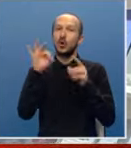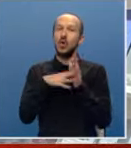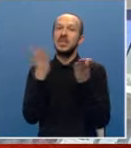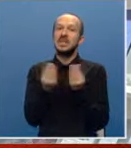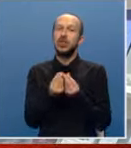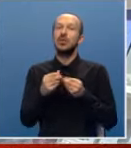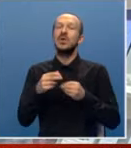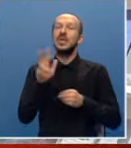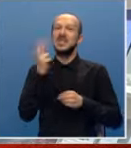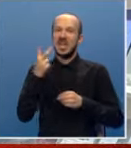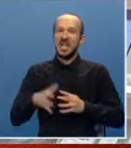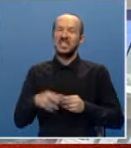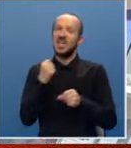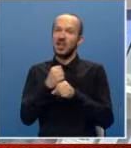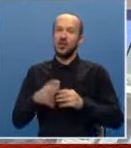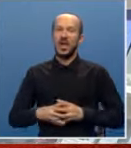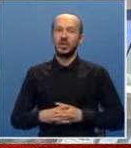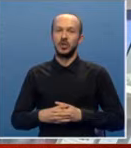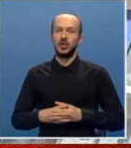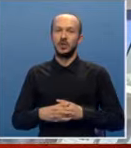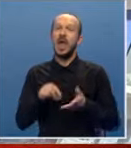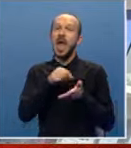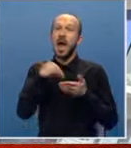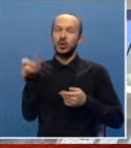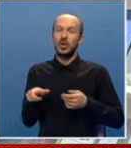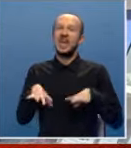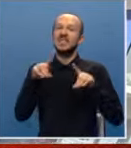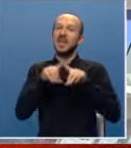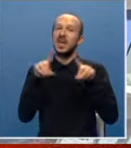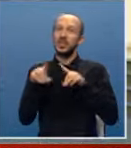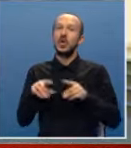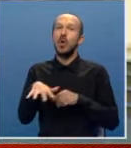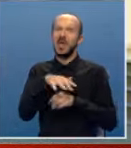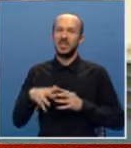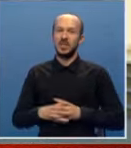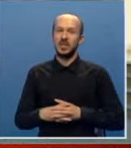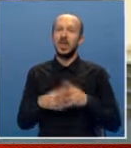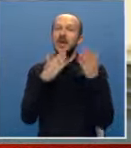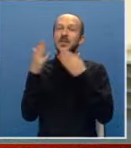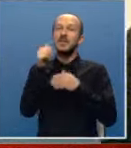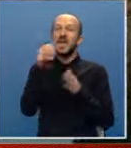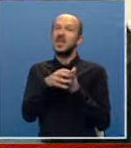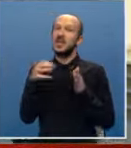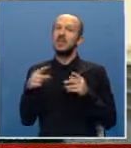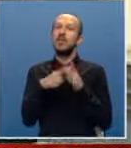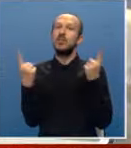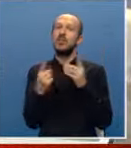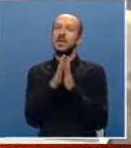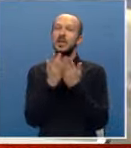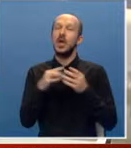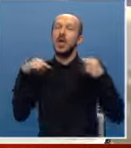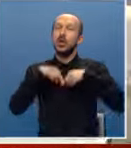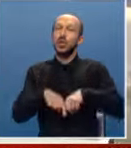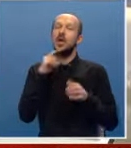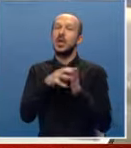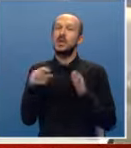zborniku sabrano 13 radova autora iz različitih oblasti. Sajamski dan nastavljen je promocijom knjige Tuga